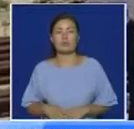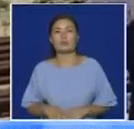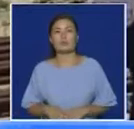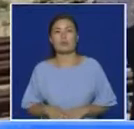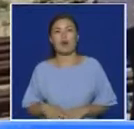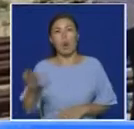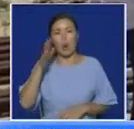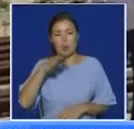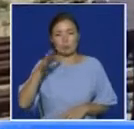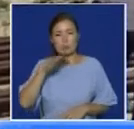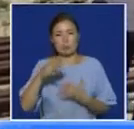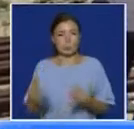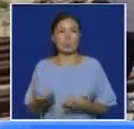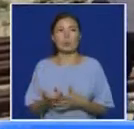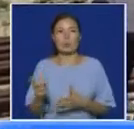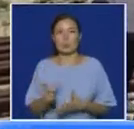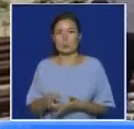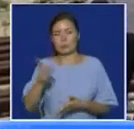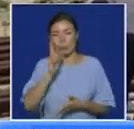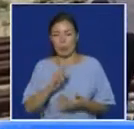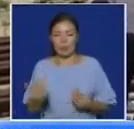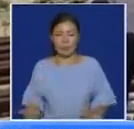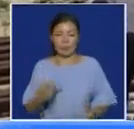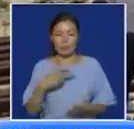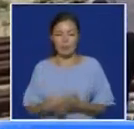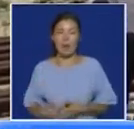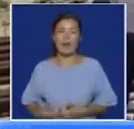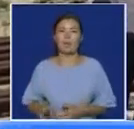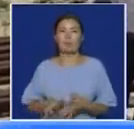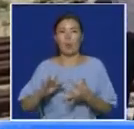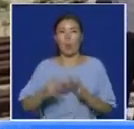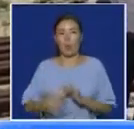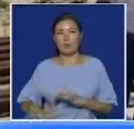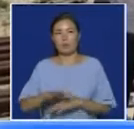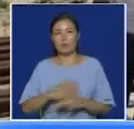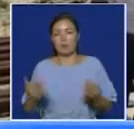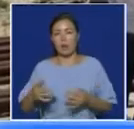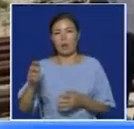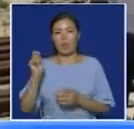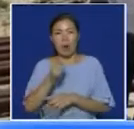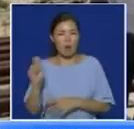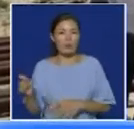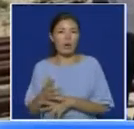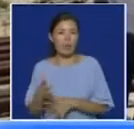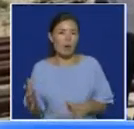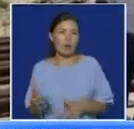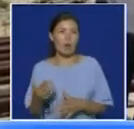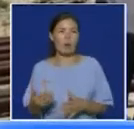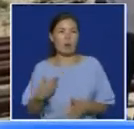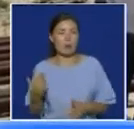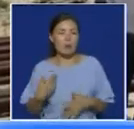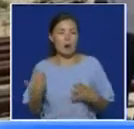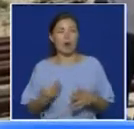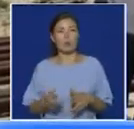үшін бұл құдығымыз өте қолайлы, жақсы болды. Мына ауылымыз мал шаруашылығымен дамыған бір жағынан. Осы